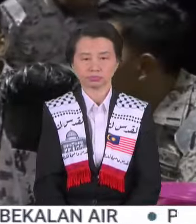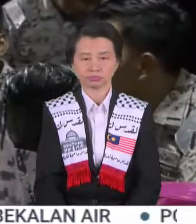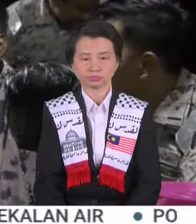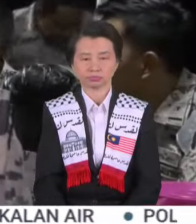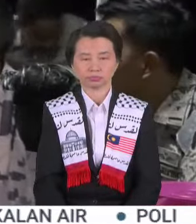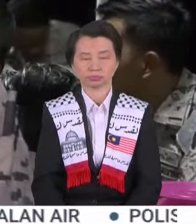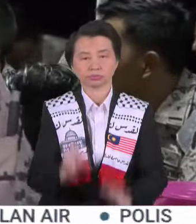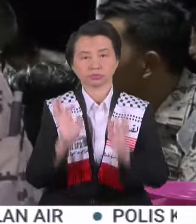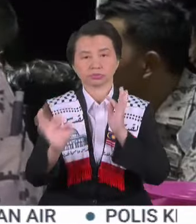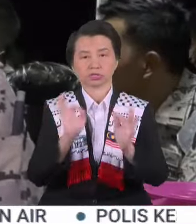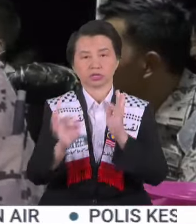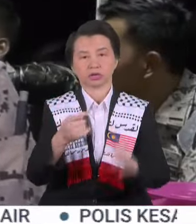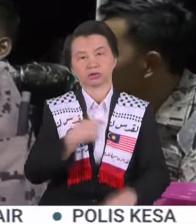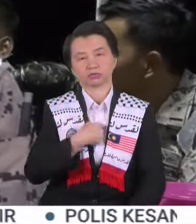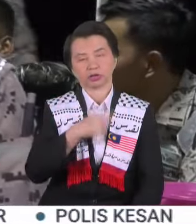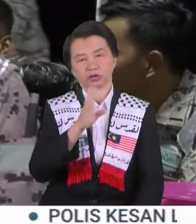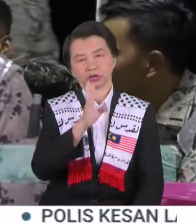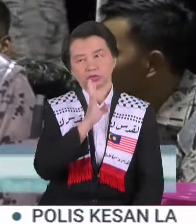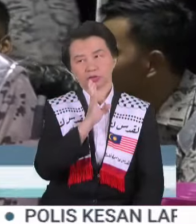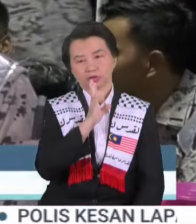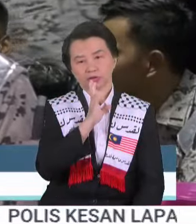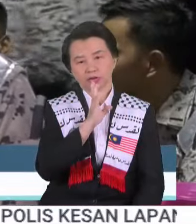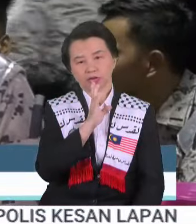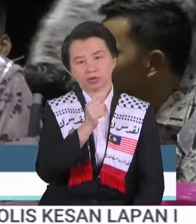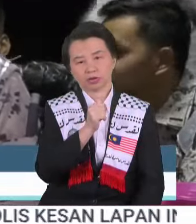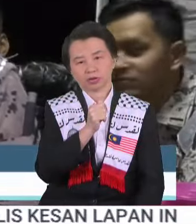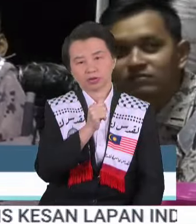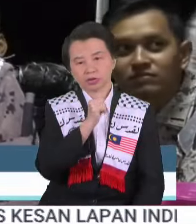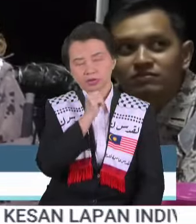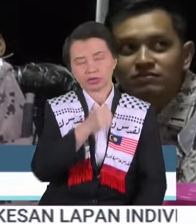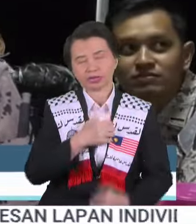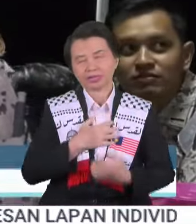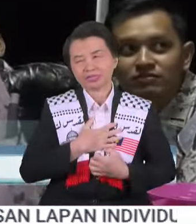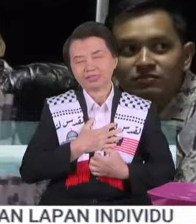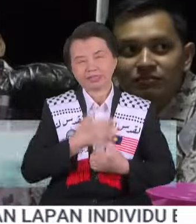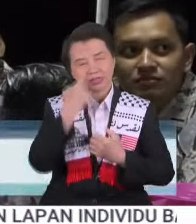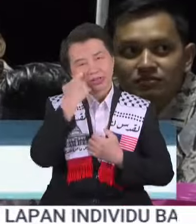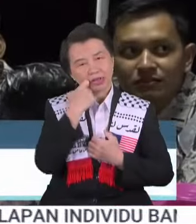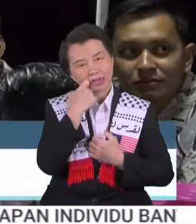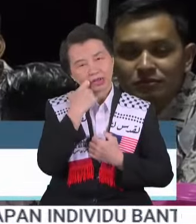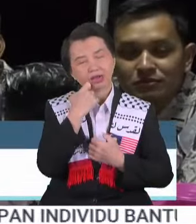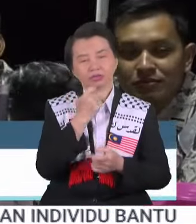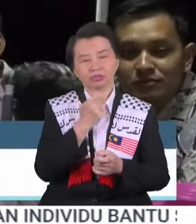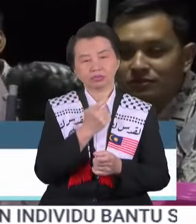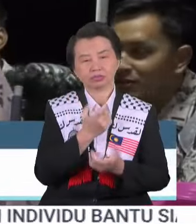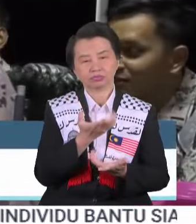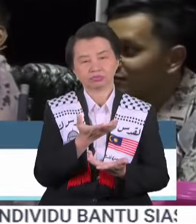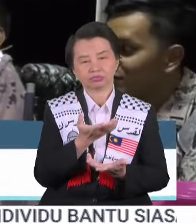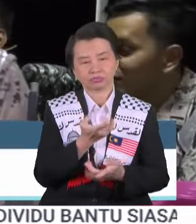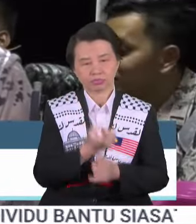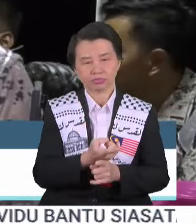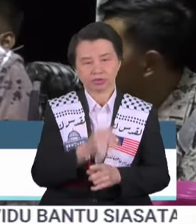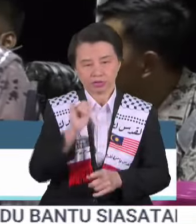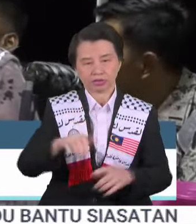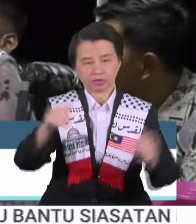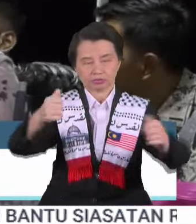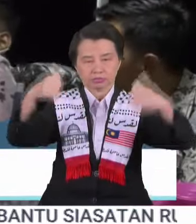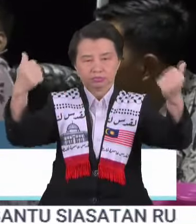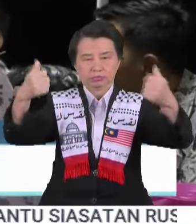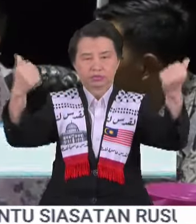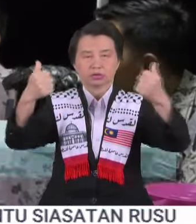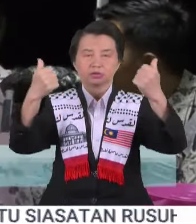Kalau saya cakap tidak teremosi itu bohonglah. Saya akan